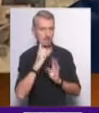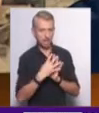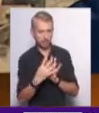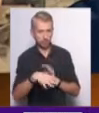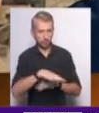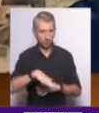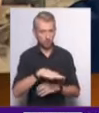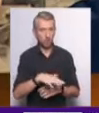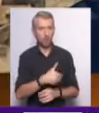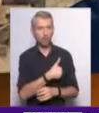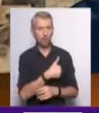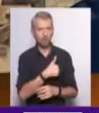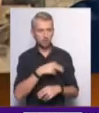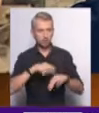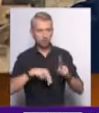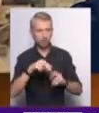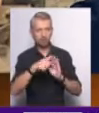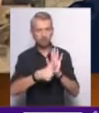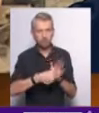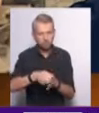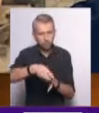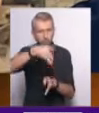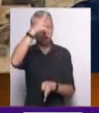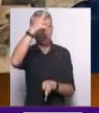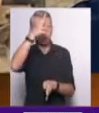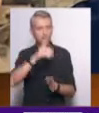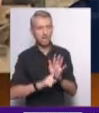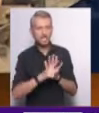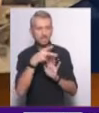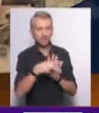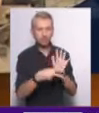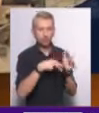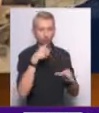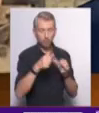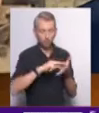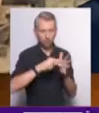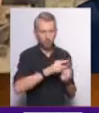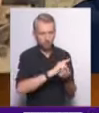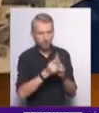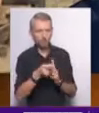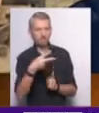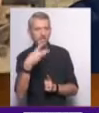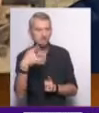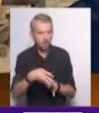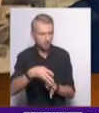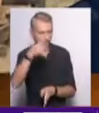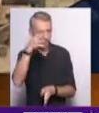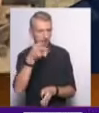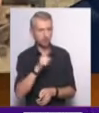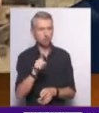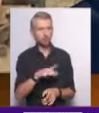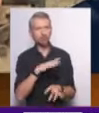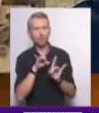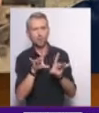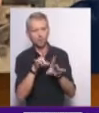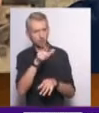людей посадити 16-поверхівку. З 2007 року плани переросли вже в 25 поверхів, те, що розказував